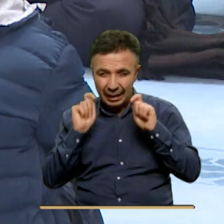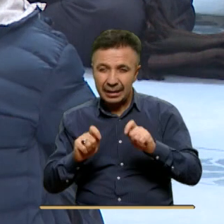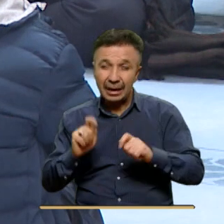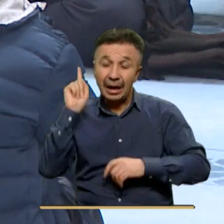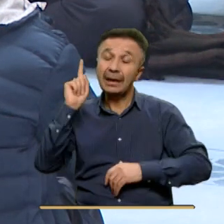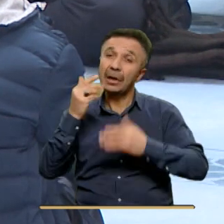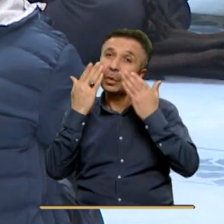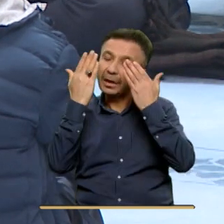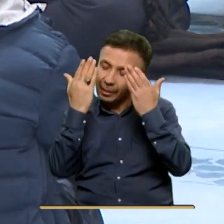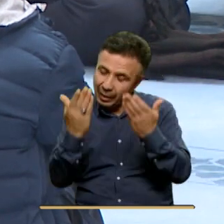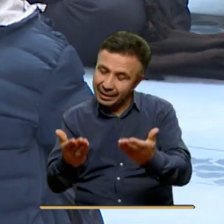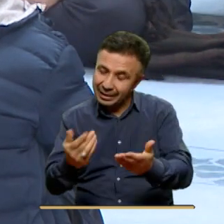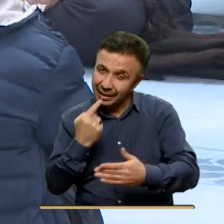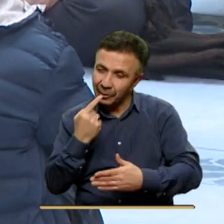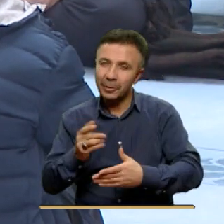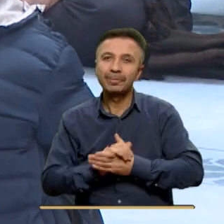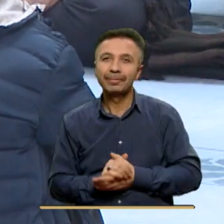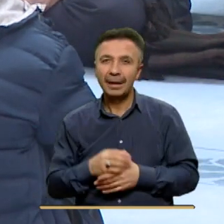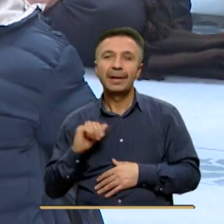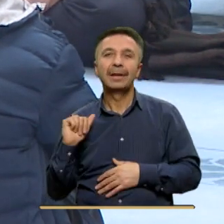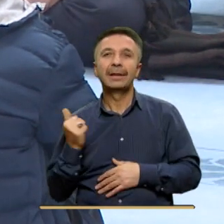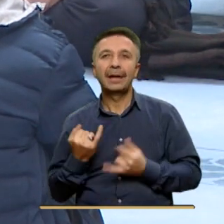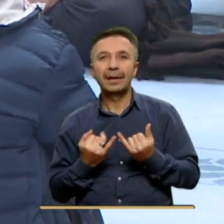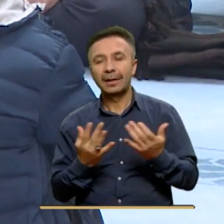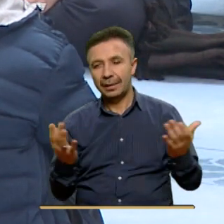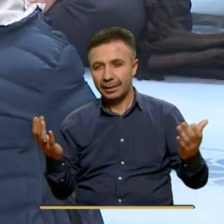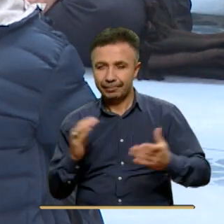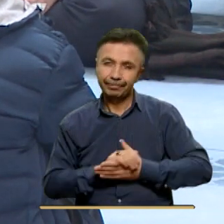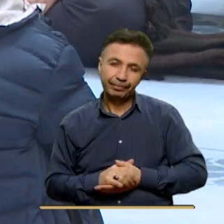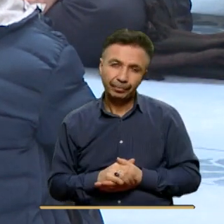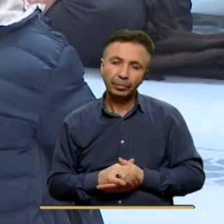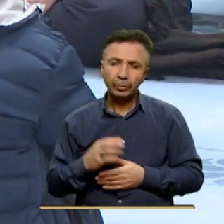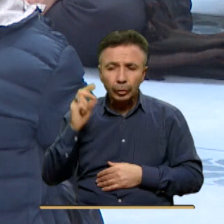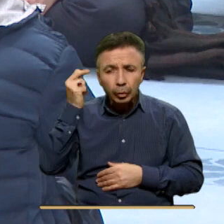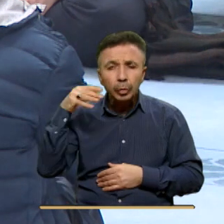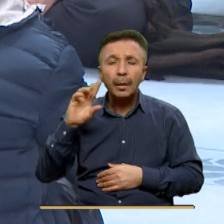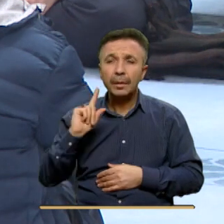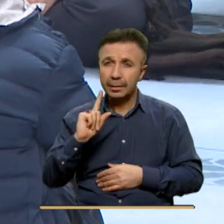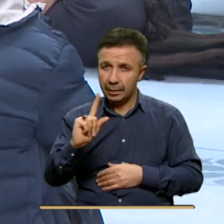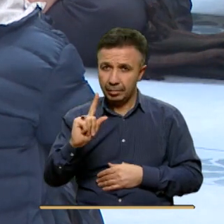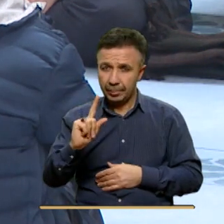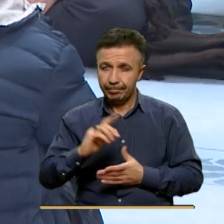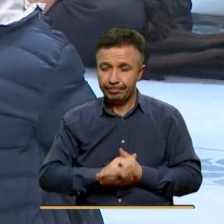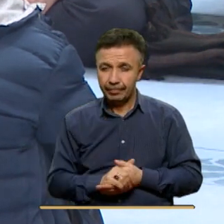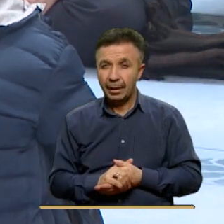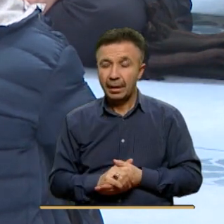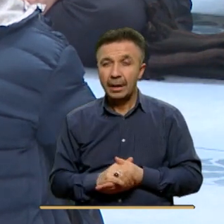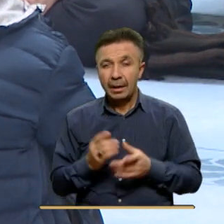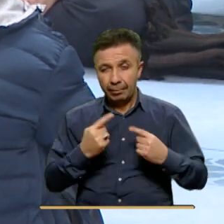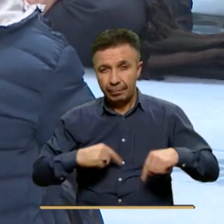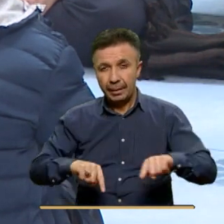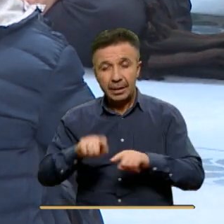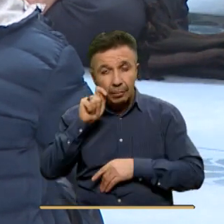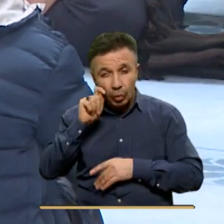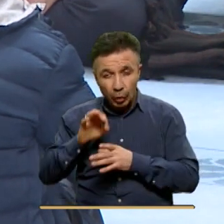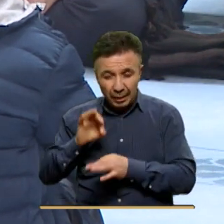kabul olsun buyuruyor. Değerli kardeşlerim, unutmayalım ki biz mümin kullar